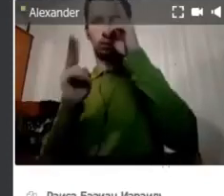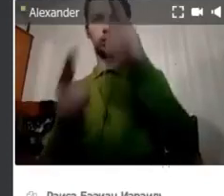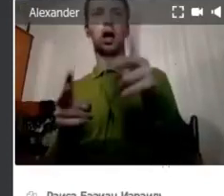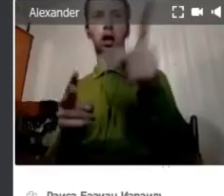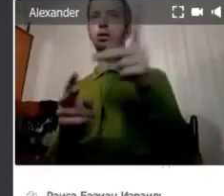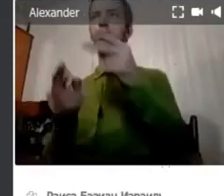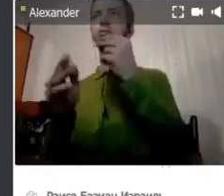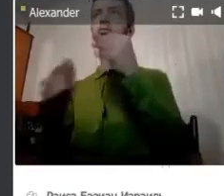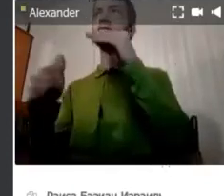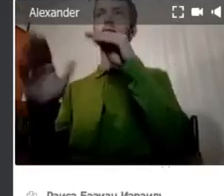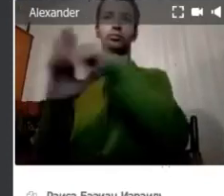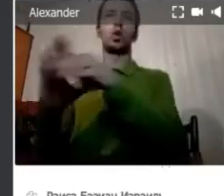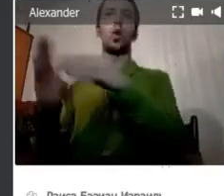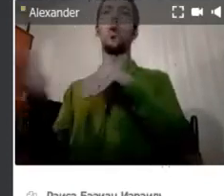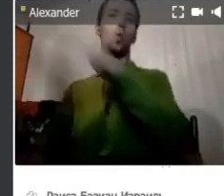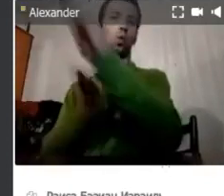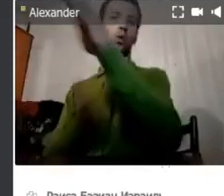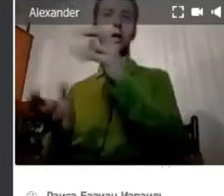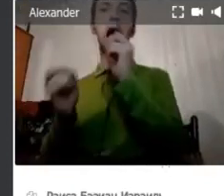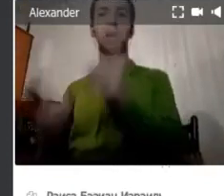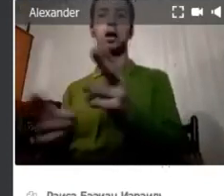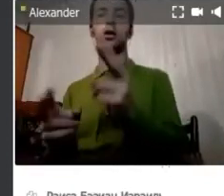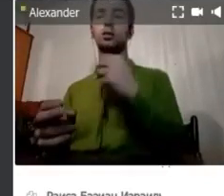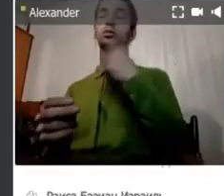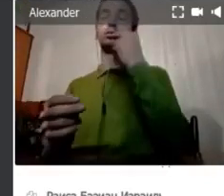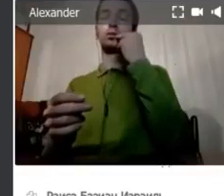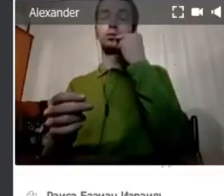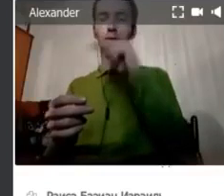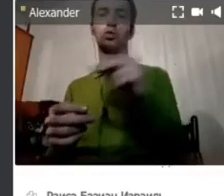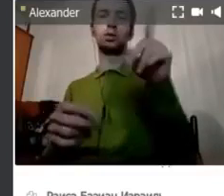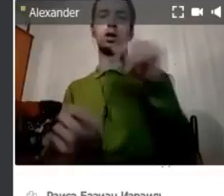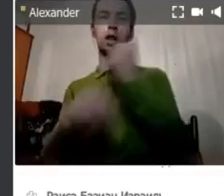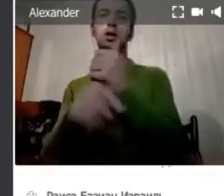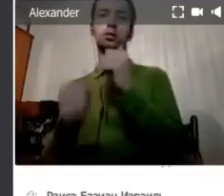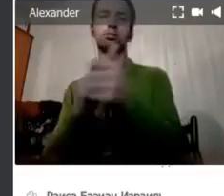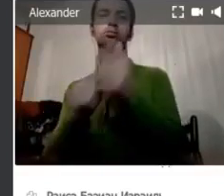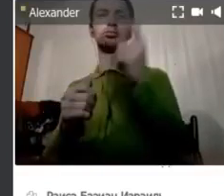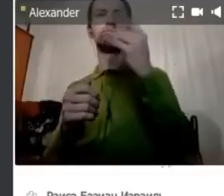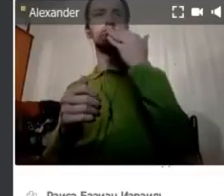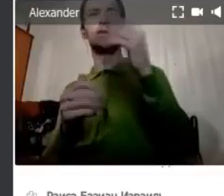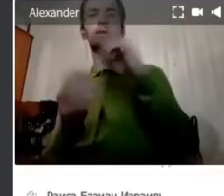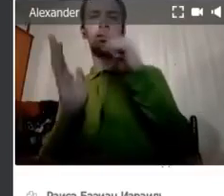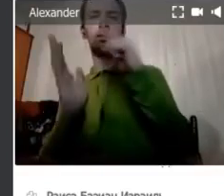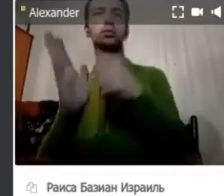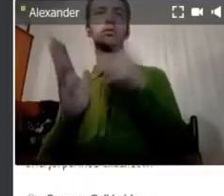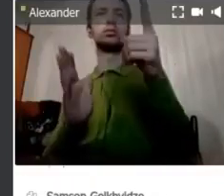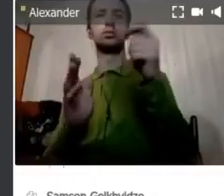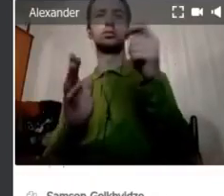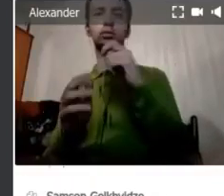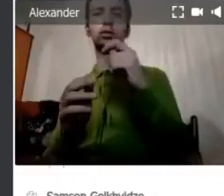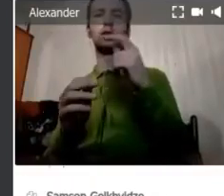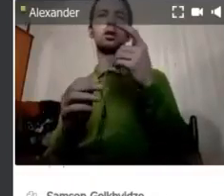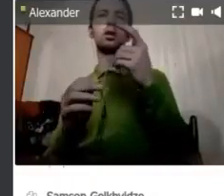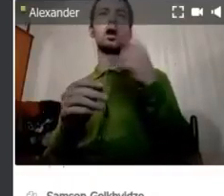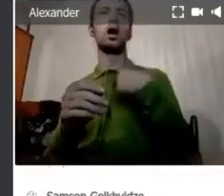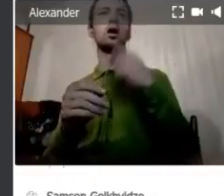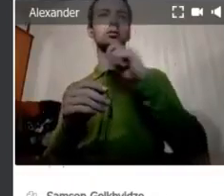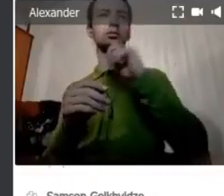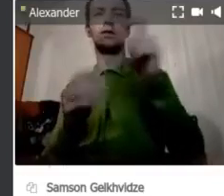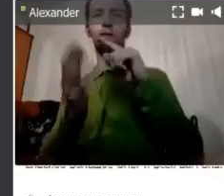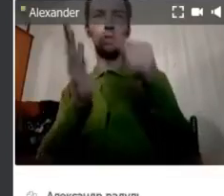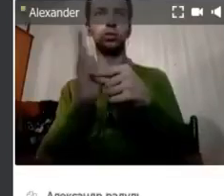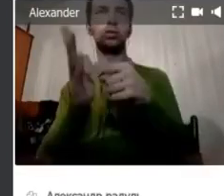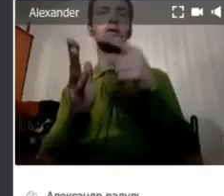спасибо, дорогие друзья, благодарю, что нашли время поприсутствовать сегодня на вебинаре. Как я всегда